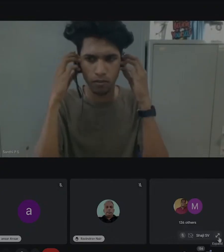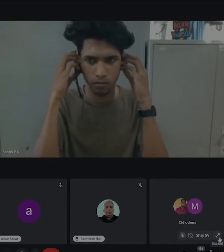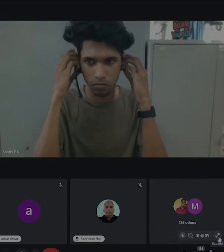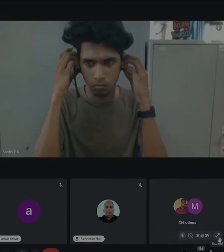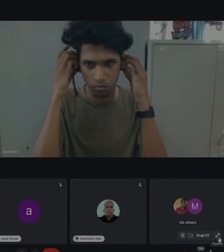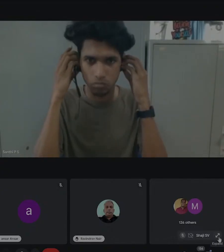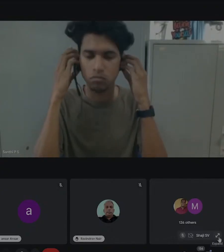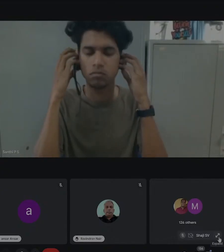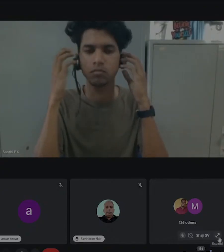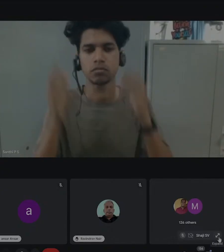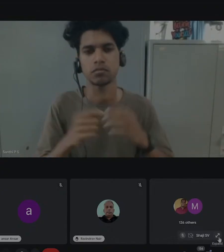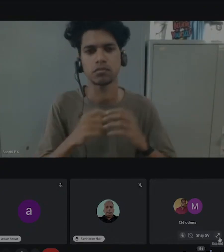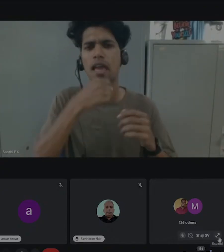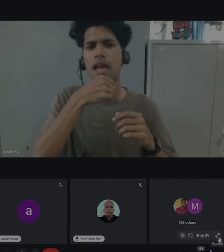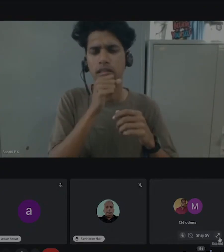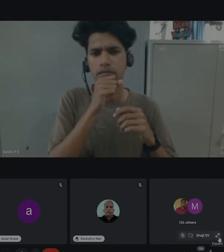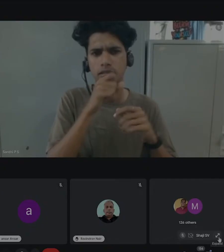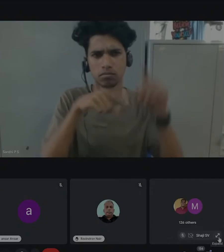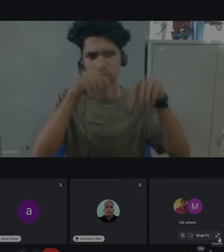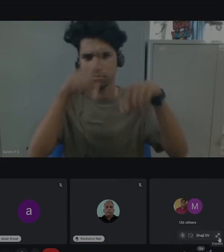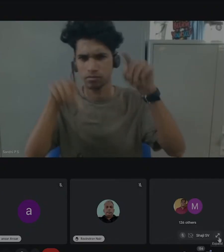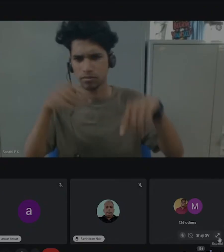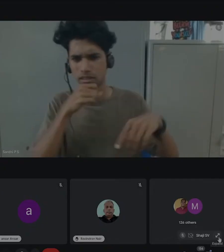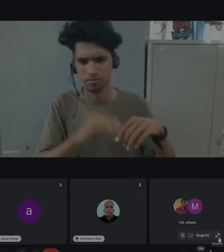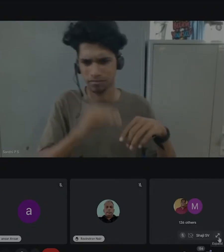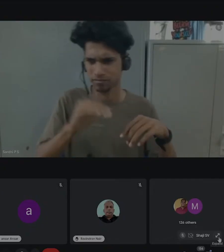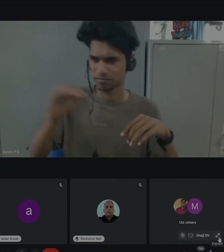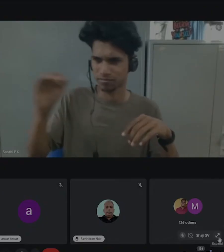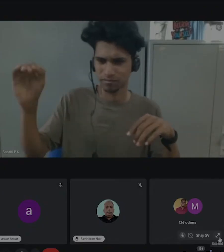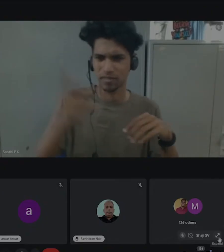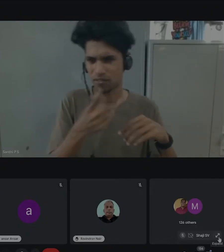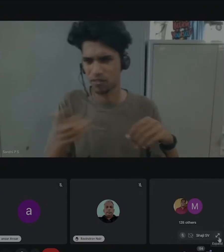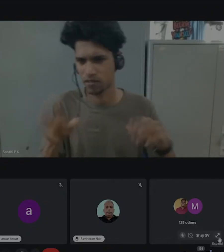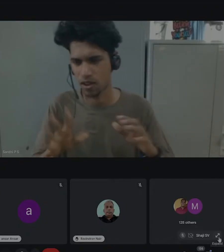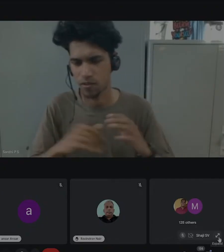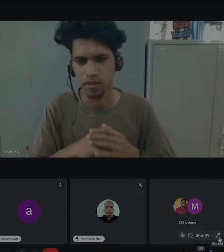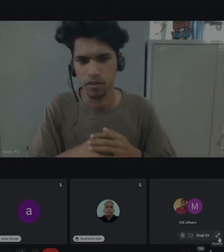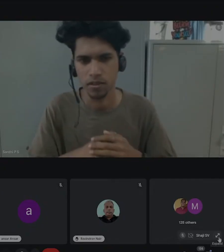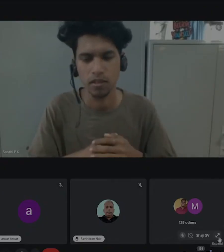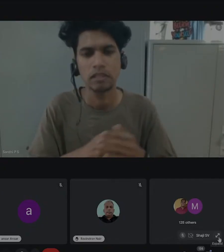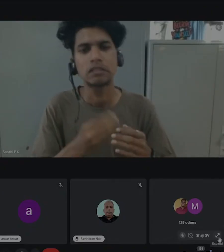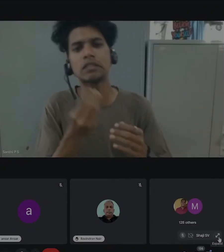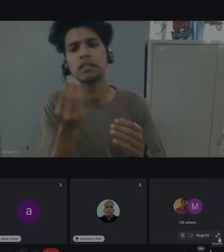ഡിഫറെന്റ് ഏജ് ഗ്രൂപ്പ്സിൽ ഫീഡിങ് ആസ്പെക്ട്സിൽ ഡൂസ് ആൻഡ് ഡോസ്